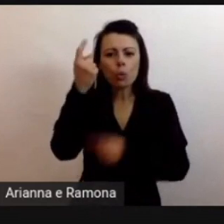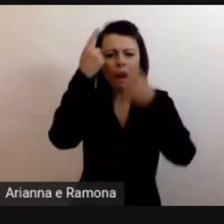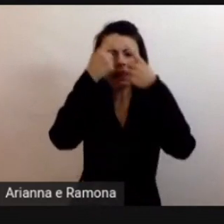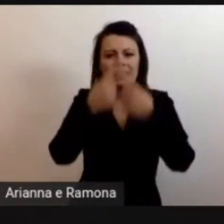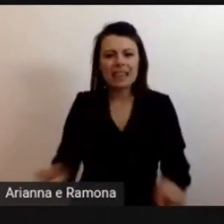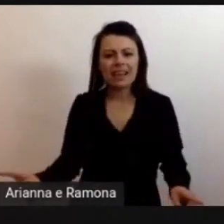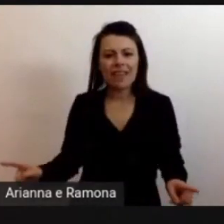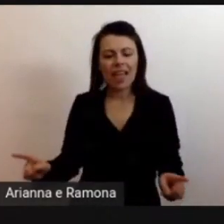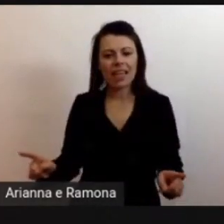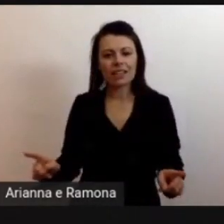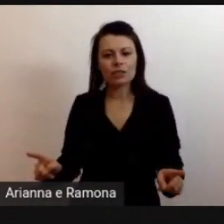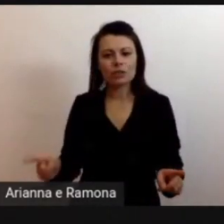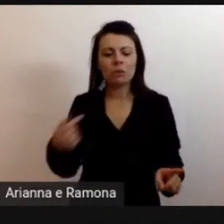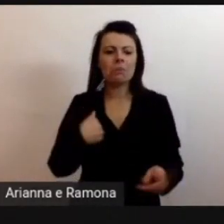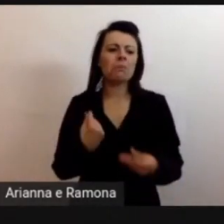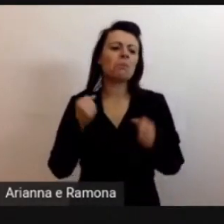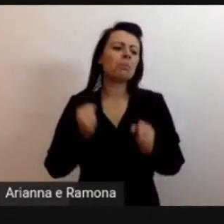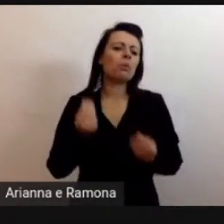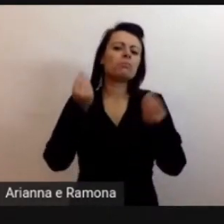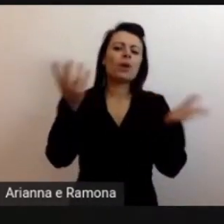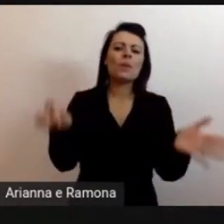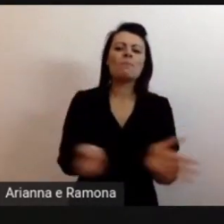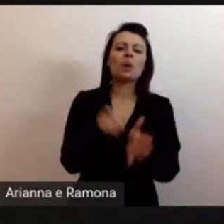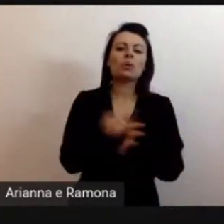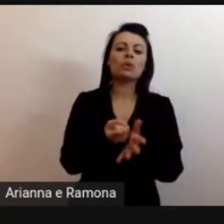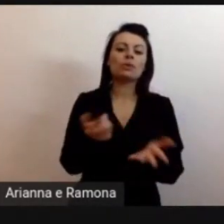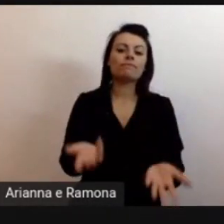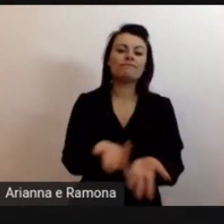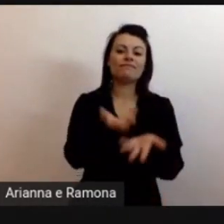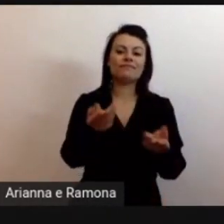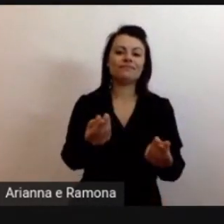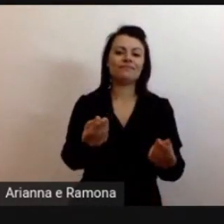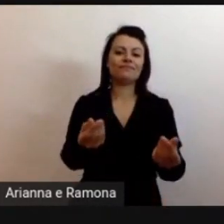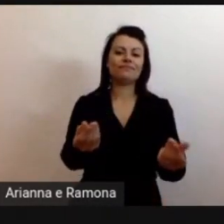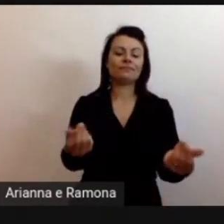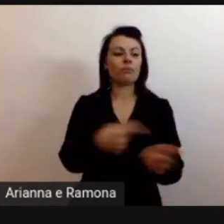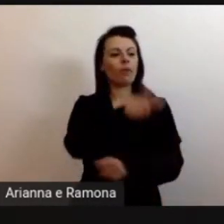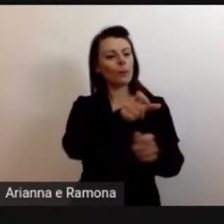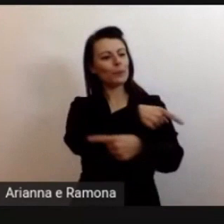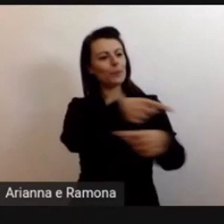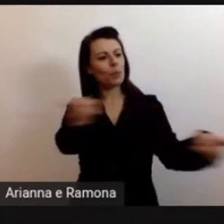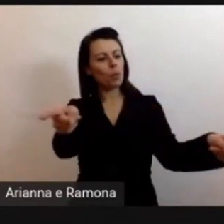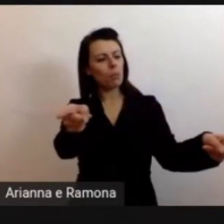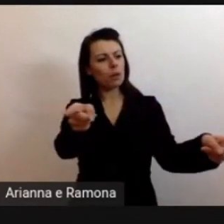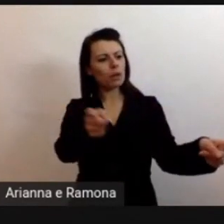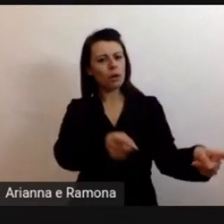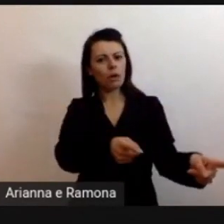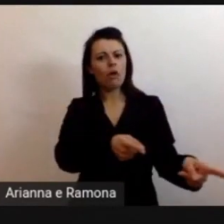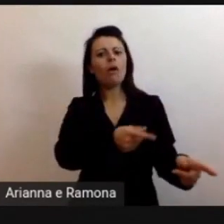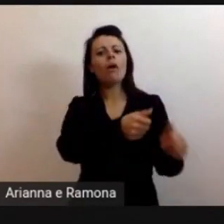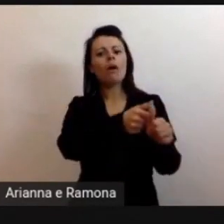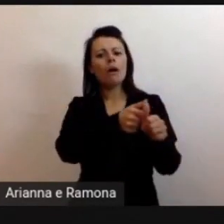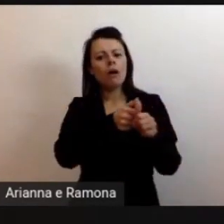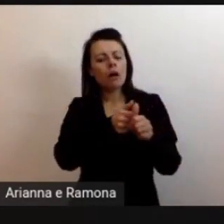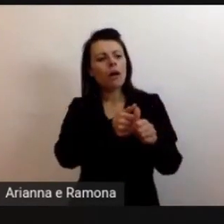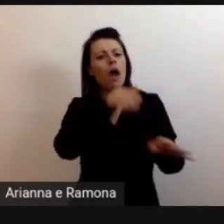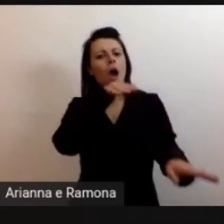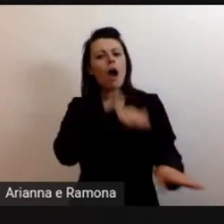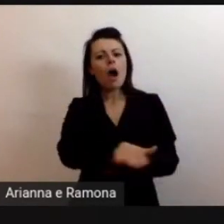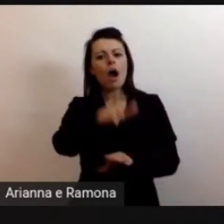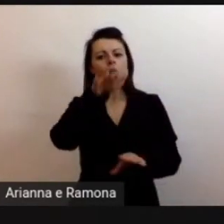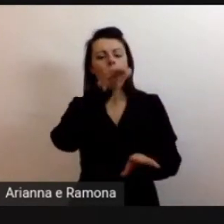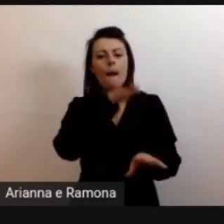voluto mediocre il pubblico si avvita voluto tu devi